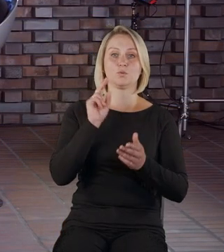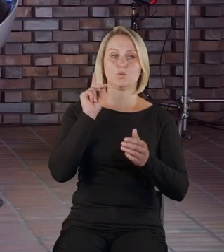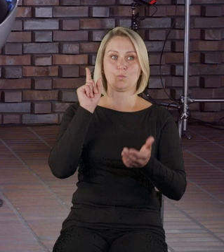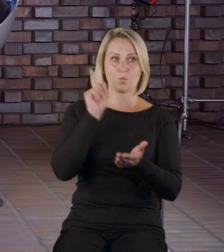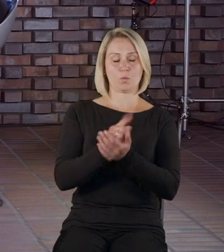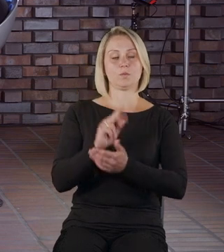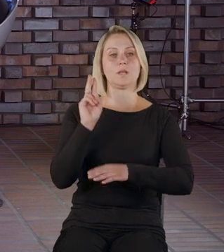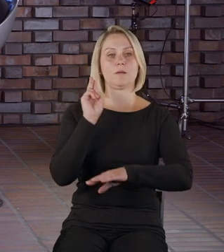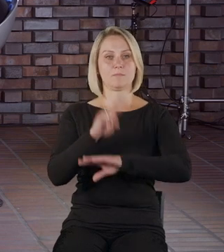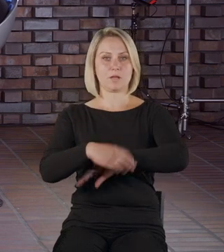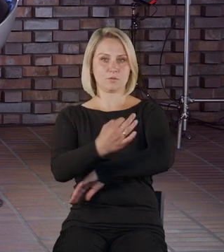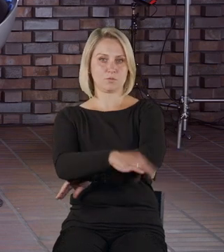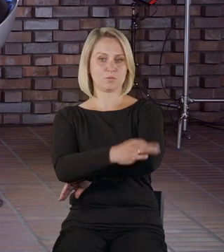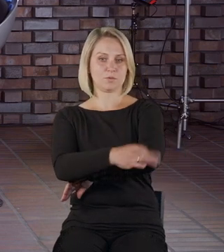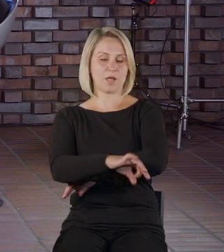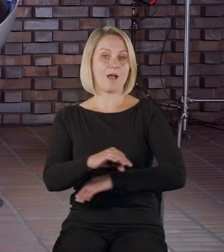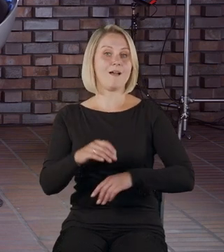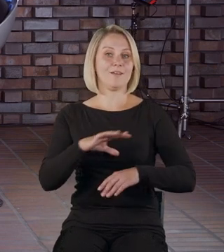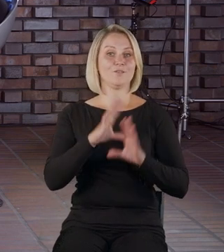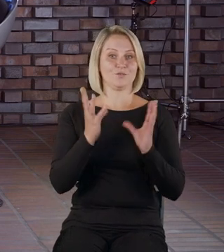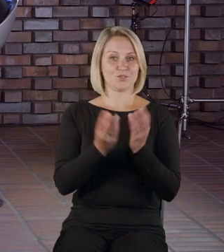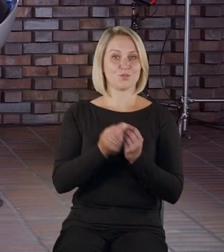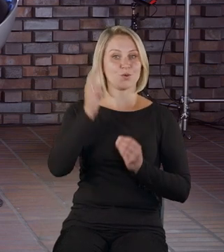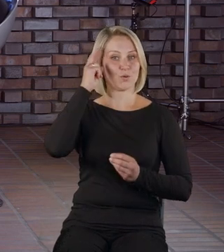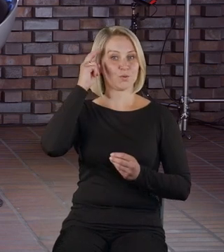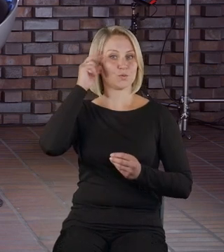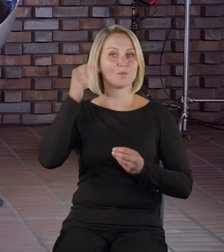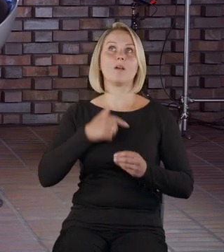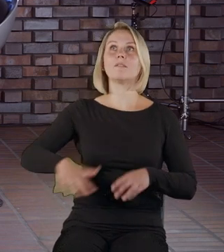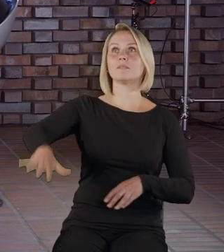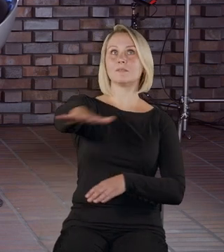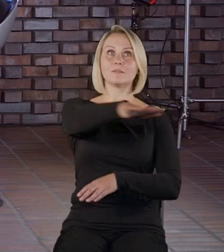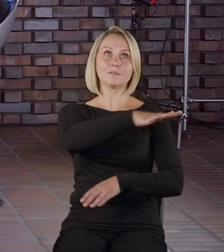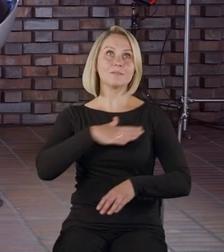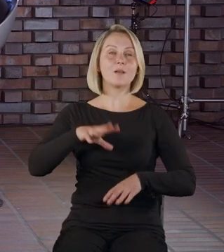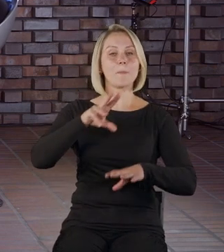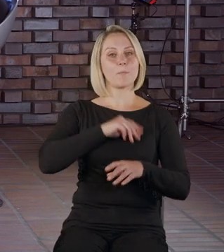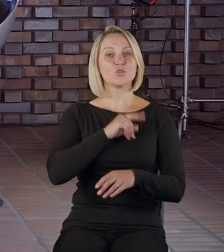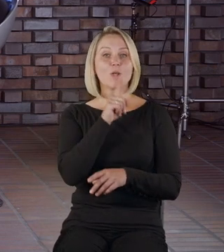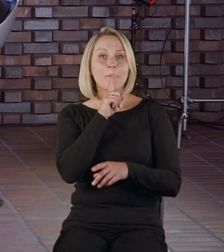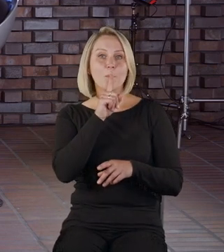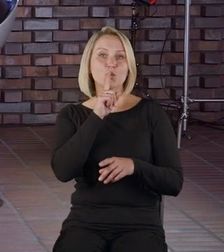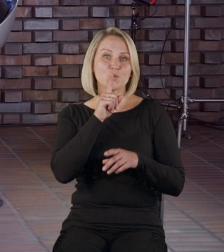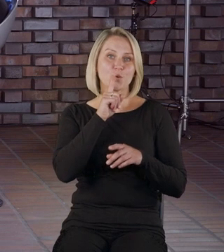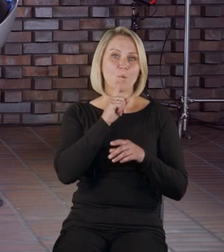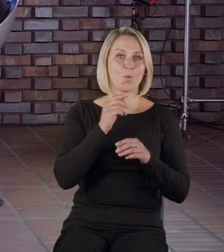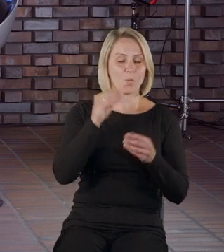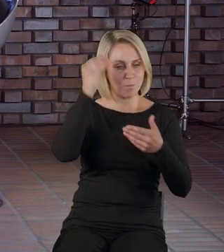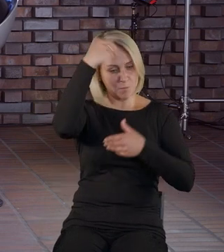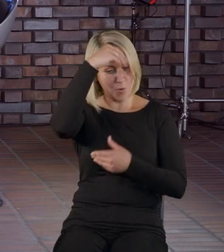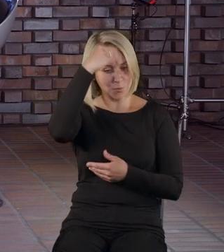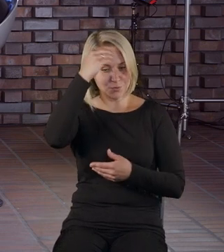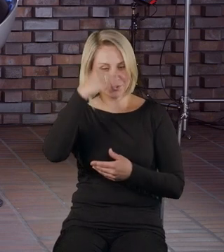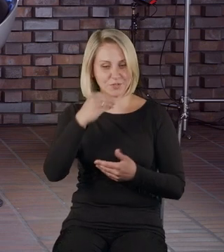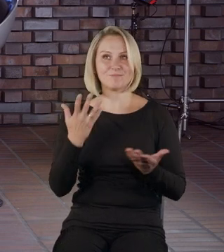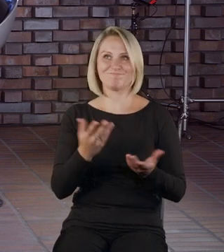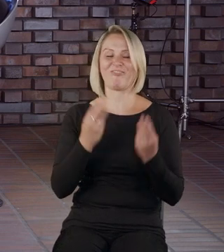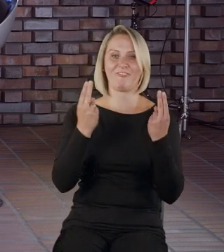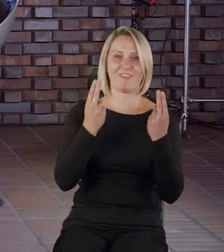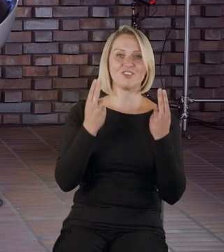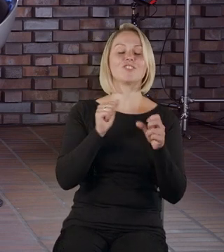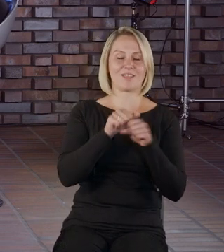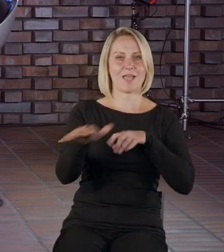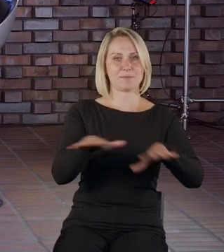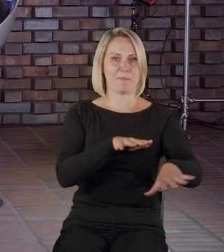To szybko zorientujecie się, że znalezienie przestrzeni, w której możecie po cichu się pouczyć, jest bezcenne. Na naszym uniwersytecie jest